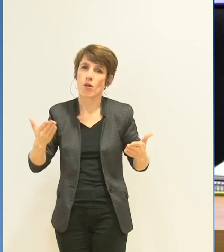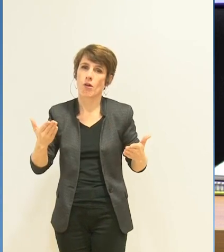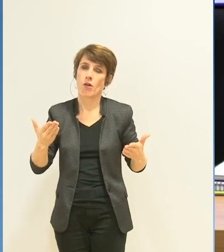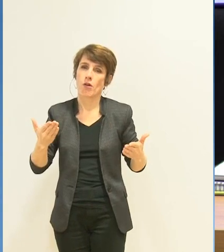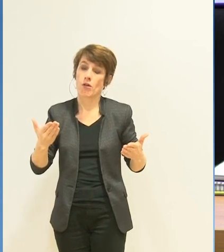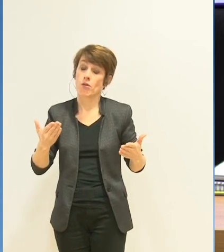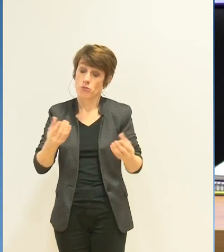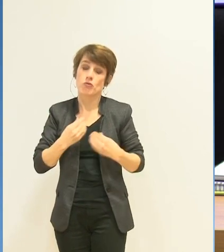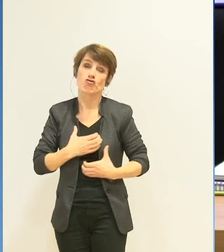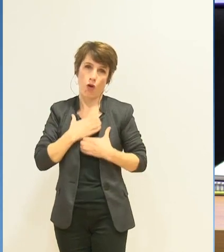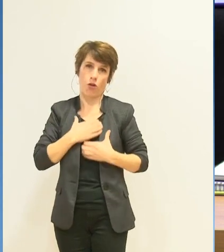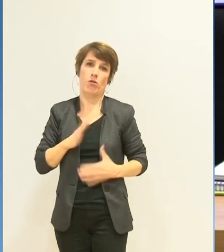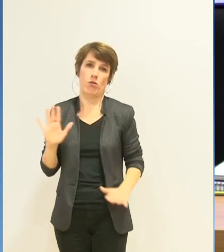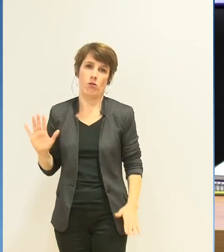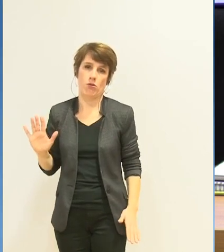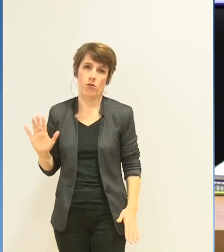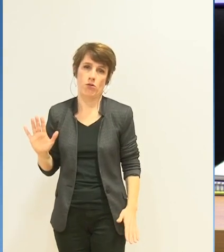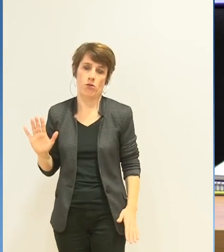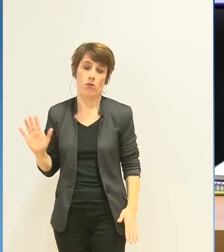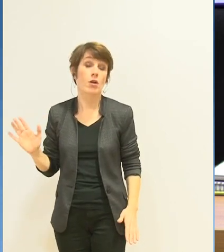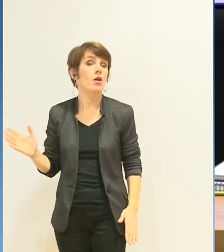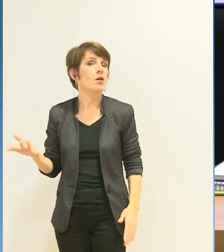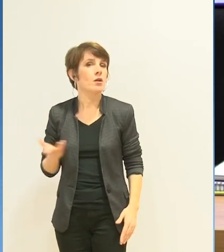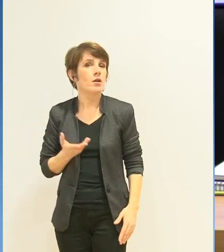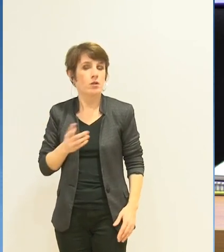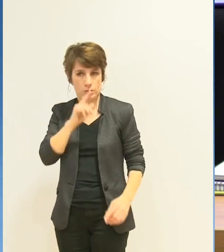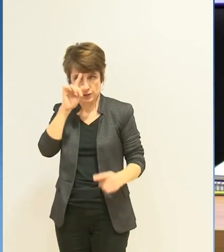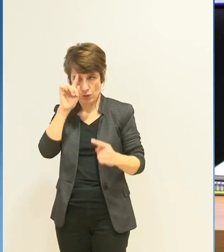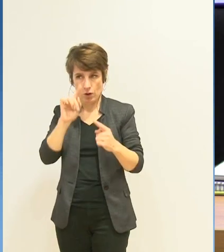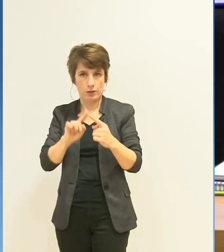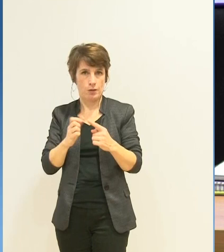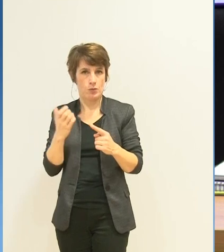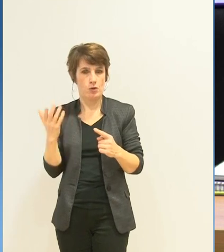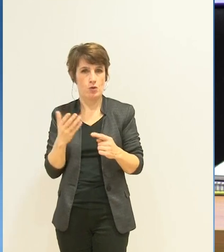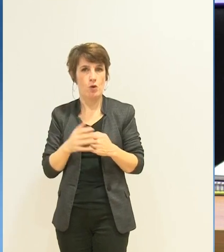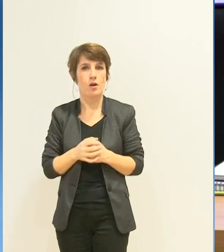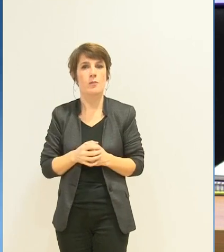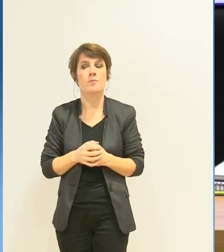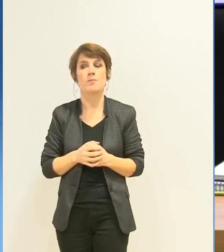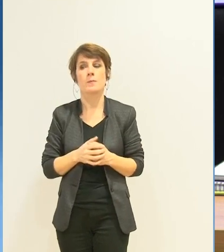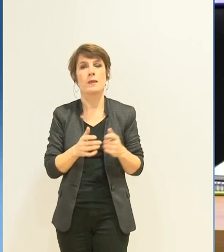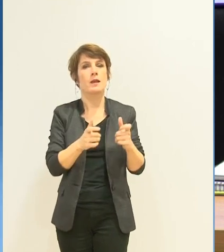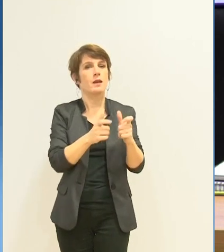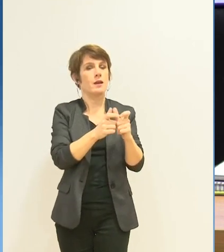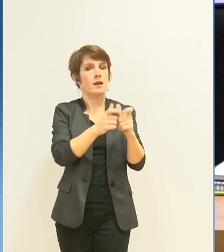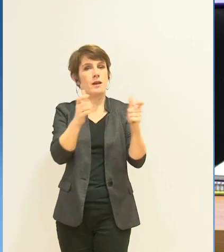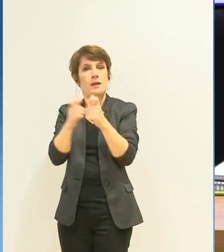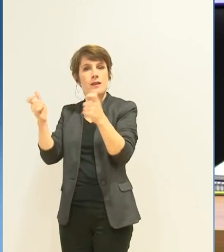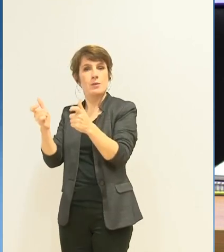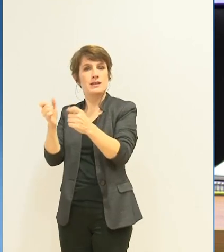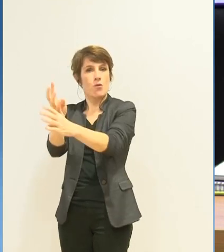choquant c'est la question de la mise en accessibilité des équipements recevant du